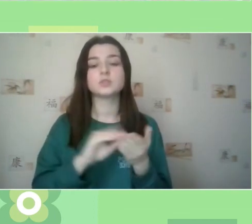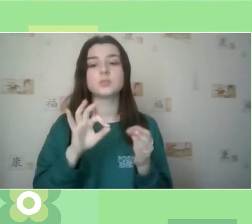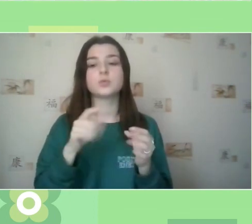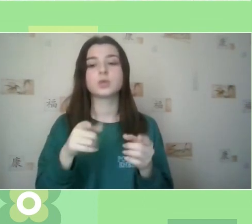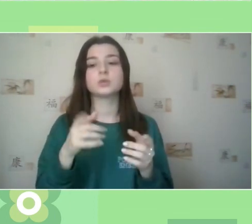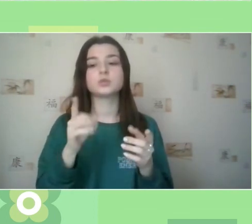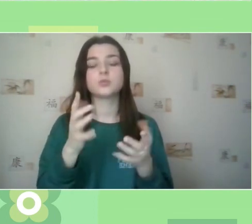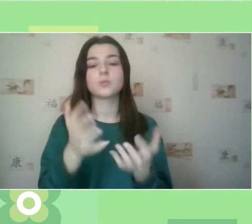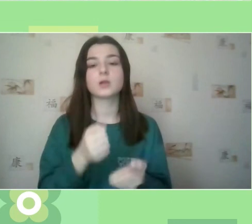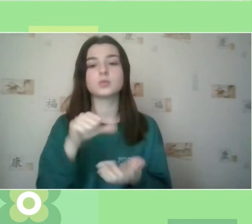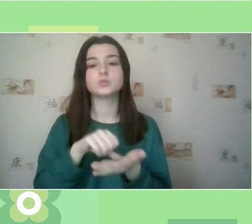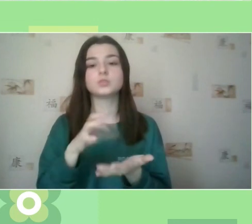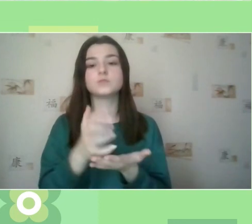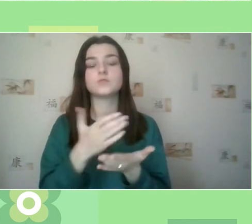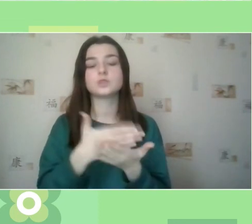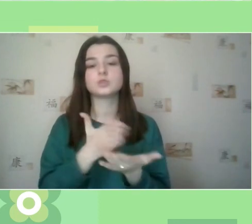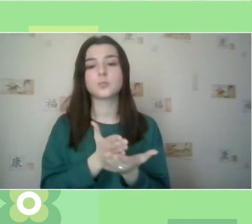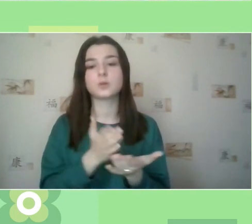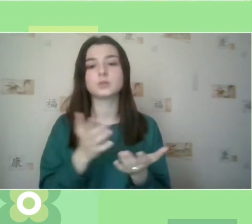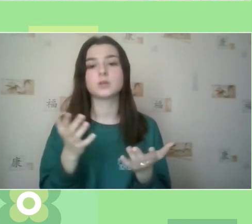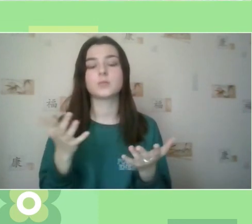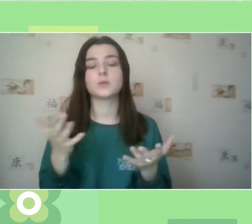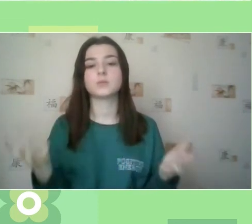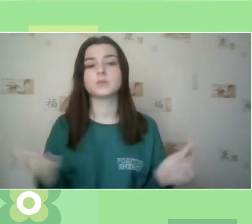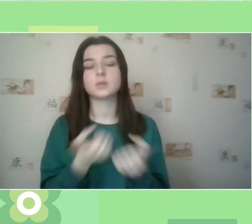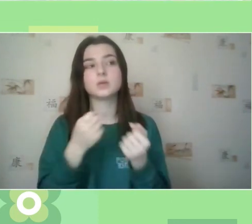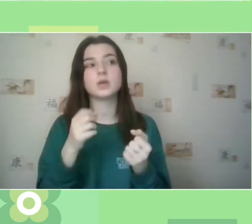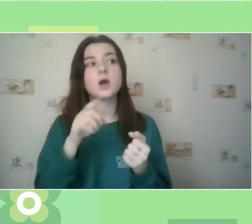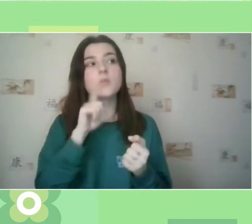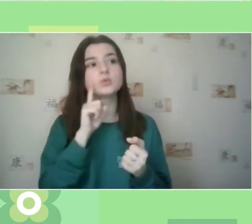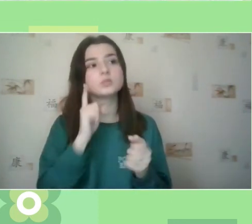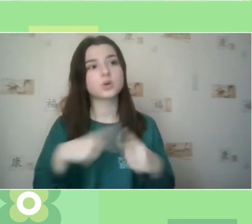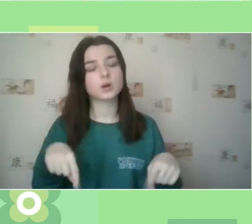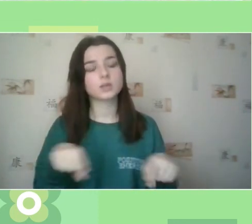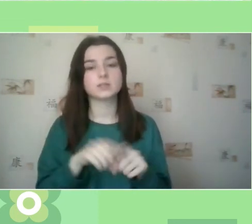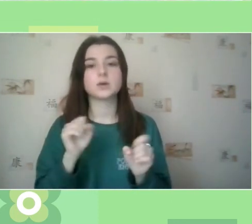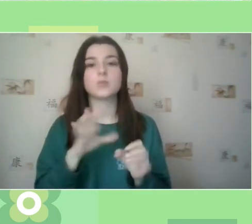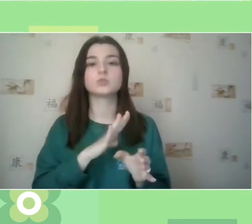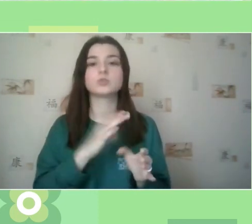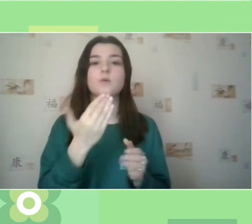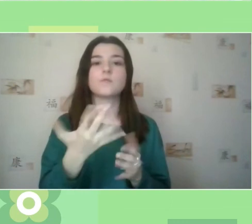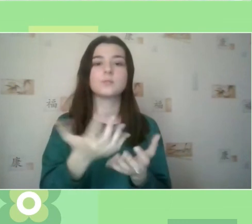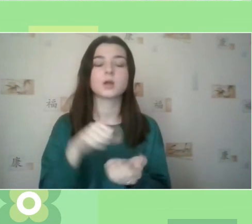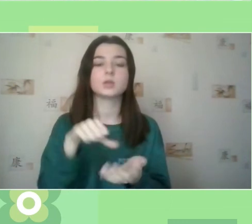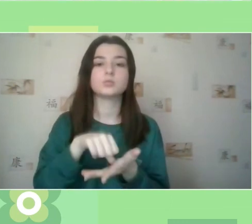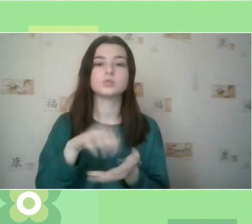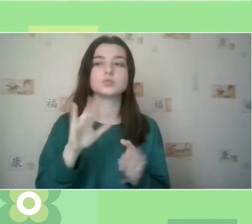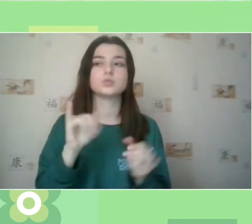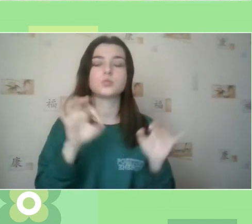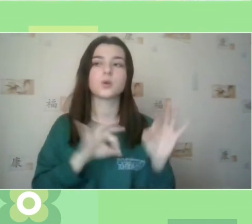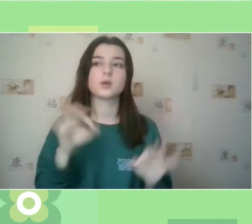місцеві програми з підтримки громадських молодіжних організацій, або, можливо, ви брали участь у проєктах,